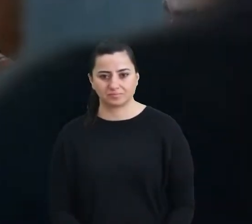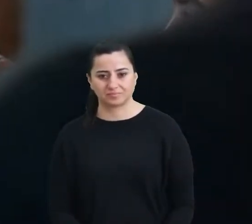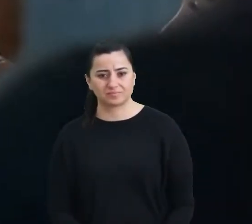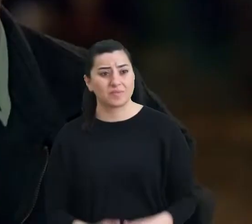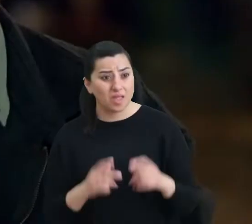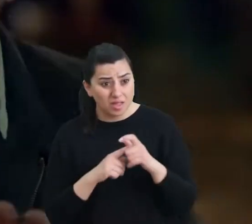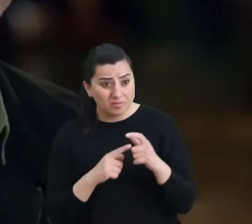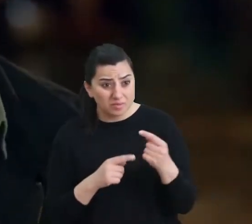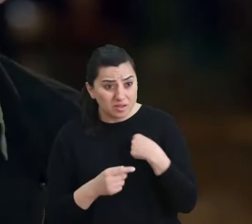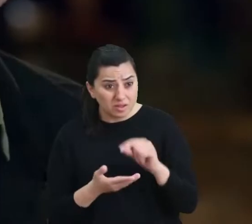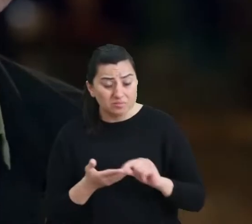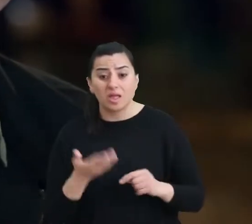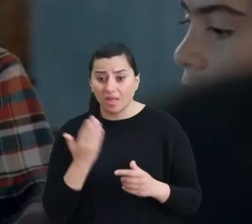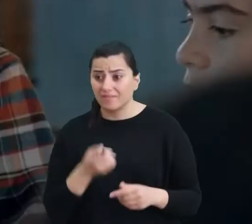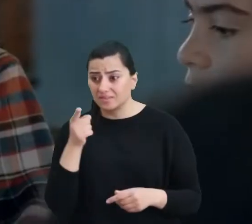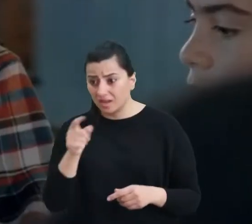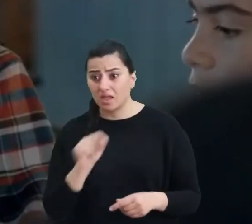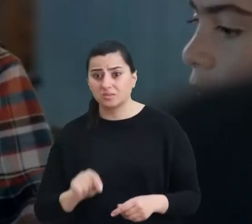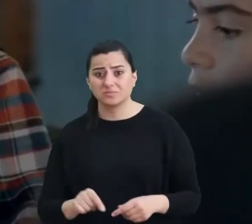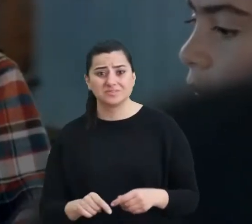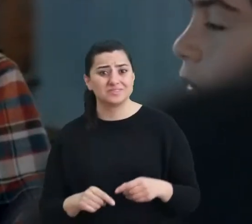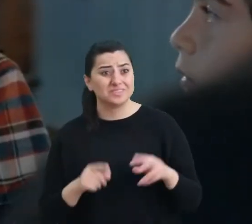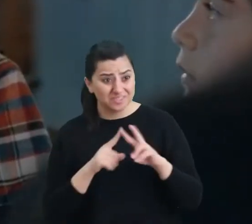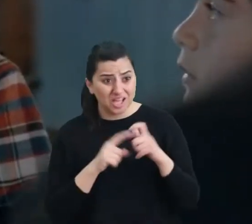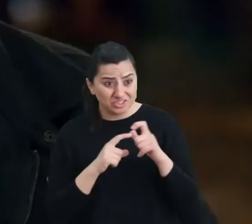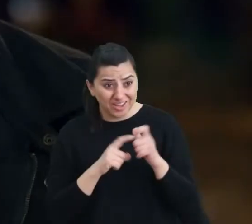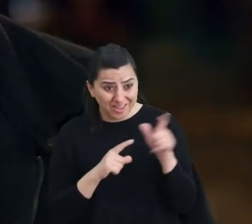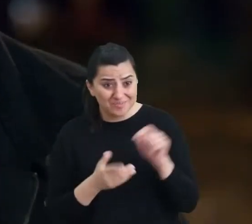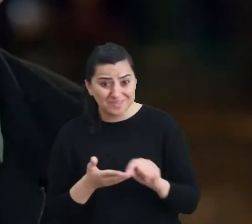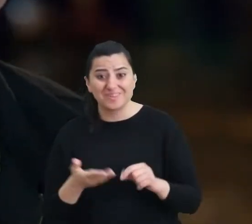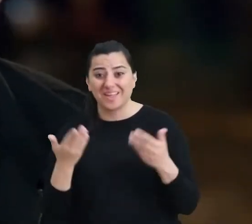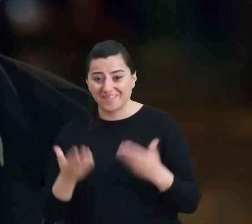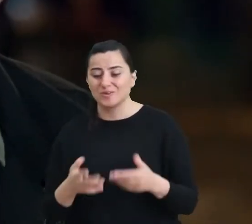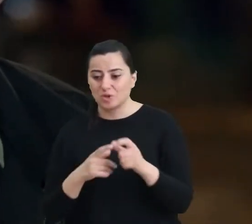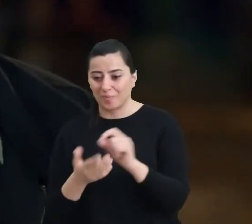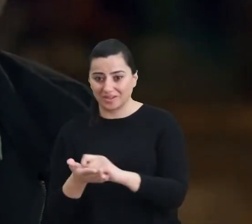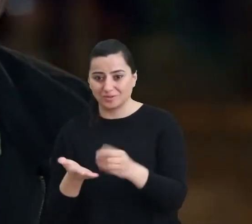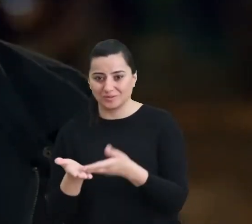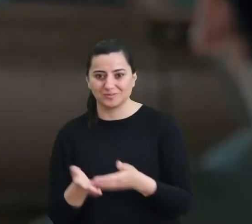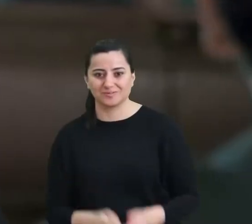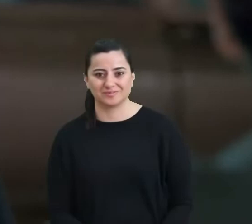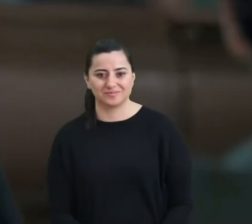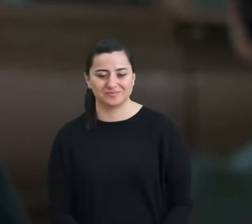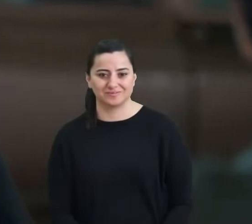Bana mı yazmış? Sana demiş tabii lan. Neşe mi yazmış? Süleyman yazıp duruyor.